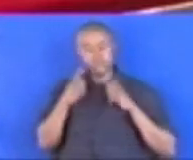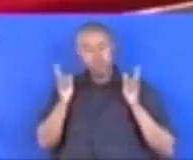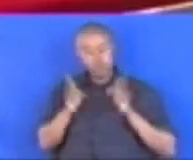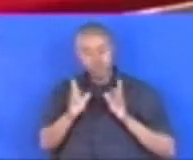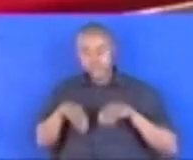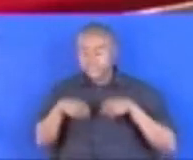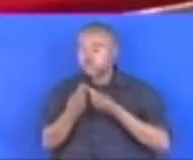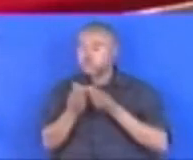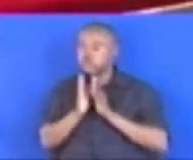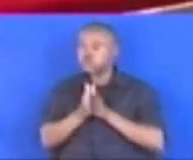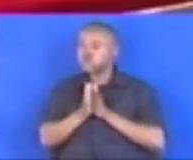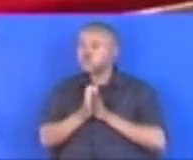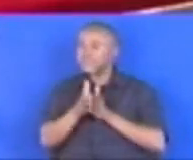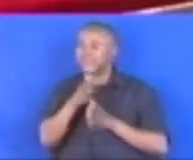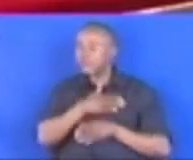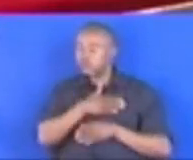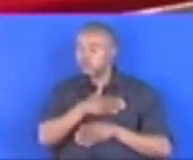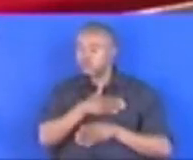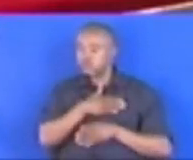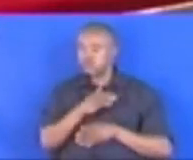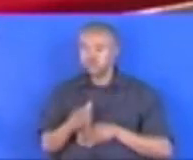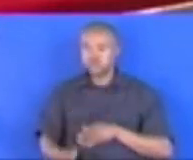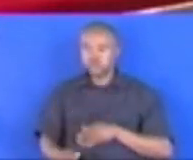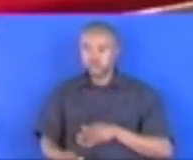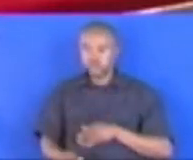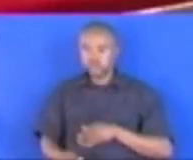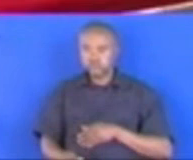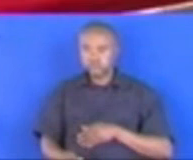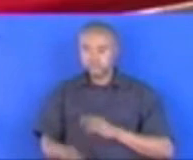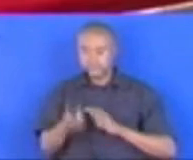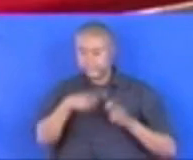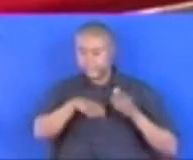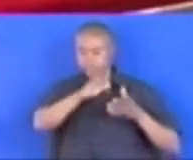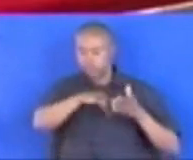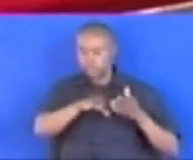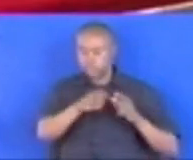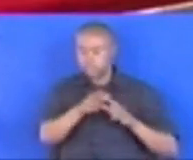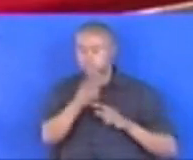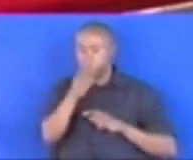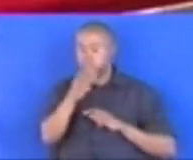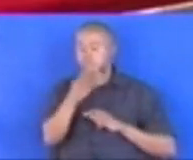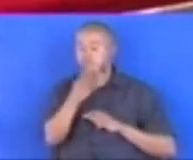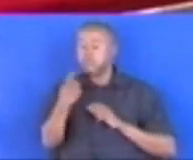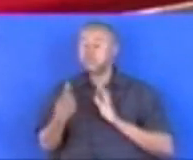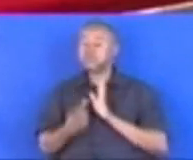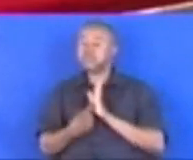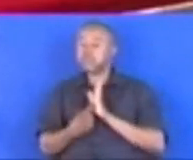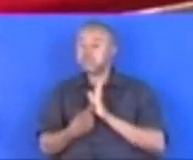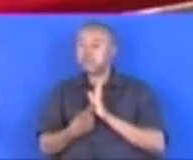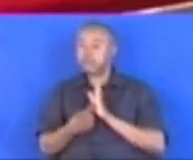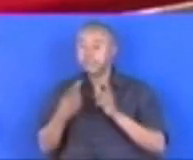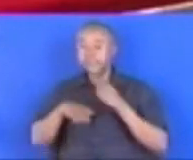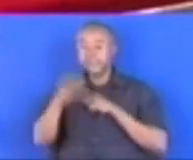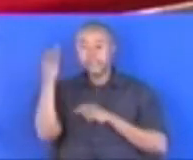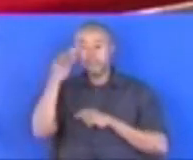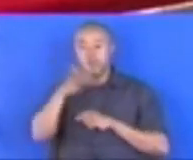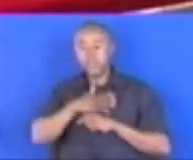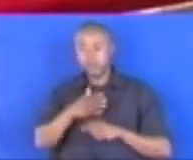kutoa shukrani zangu kama ifuatavyo kwenye ukurasa wa 246 hadi 249 wa hotuba